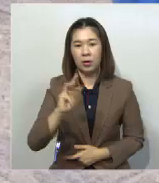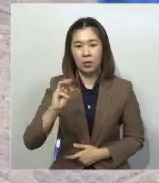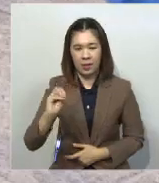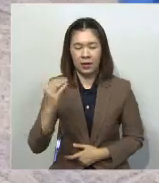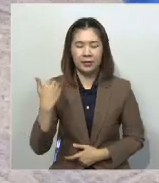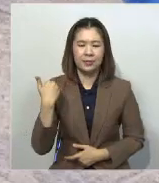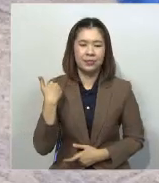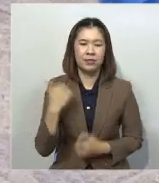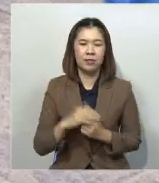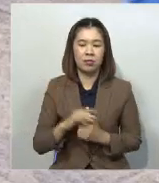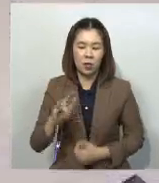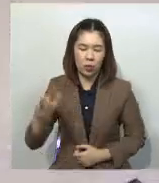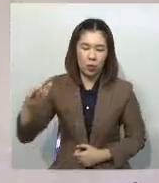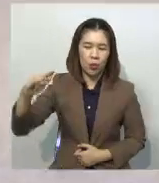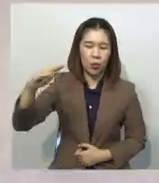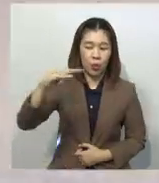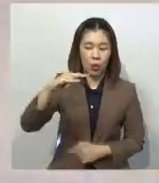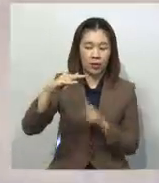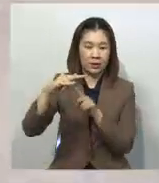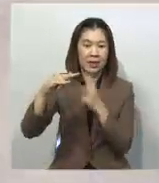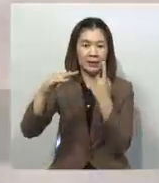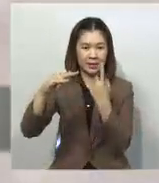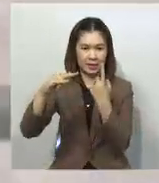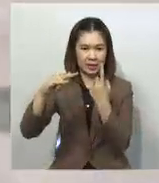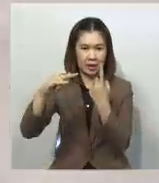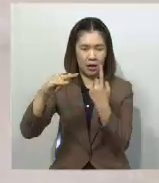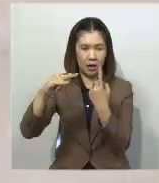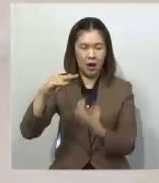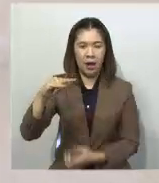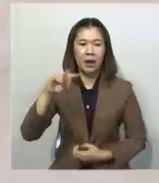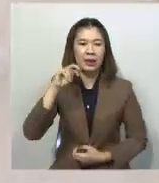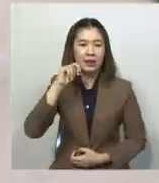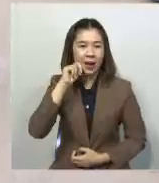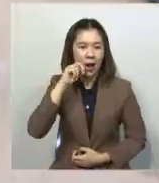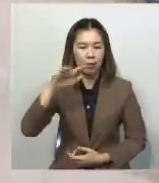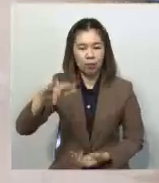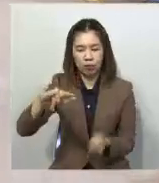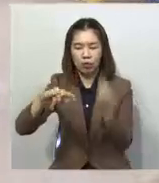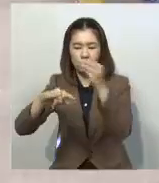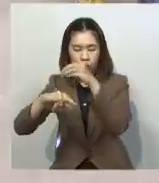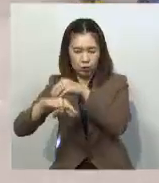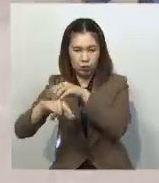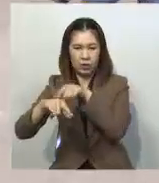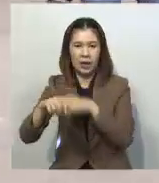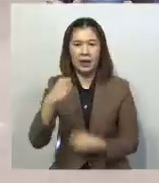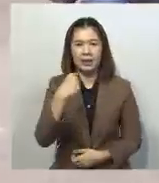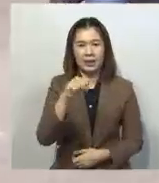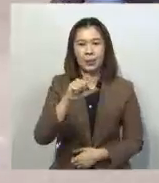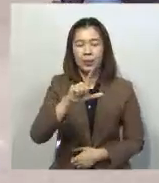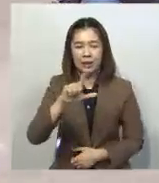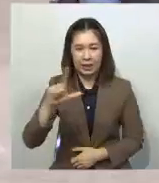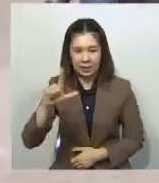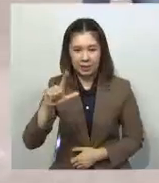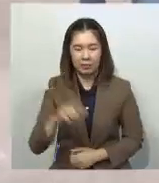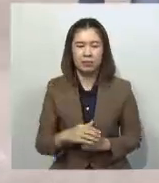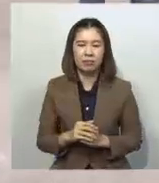ขึ้นบินแต่ละครั้งเครื่องโดรน1ตัวเนี่ยเขาสามารถบรรทุกน้ำได้ประมาณ10ลิตรด้วยกันนะคะก็จะขึ้นไปฉีดพ่นละ